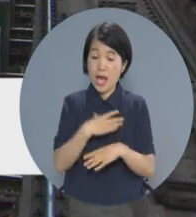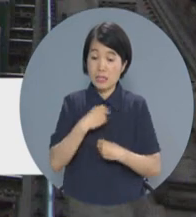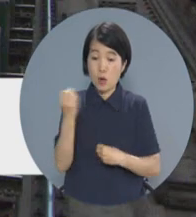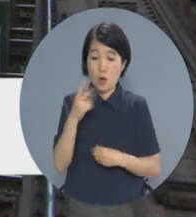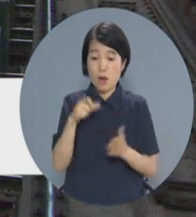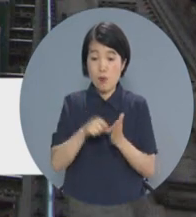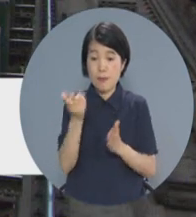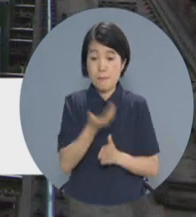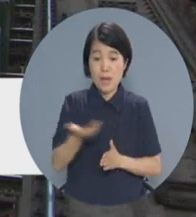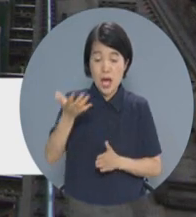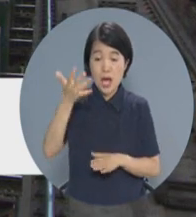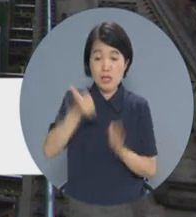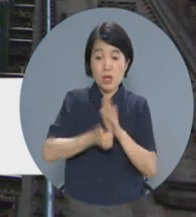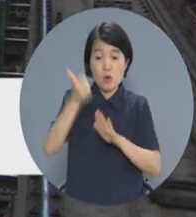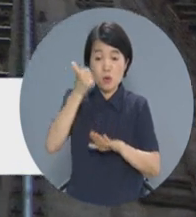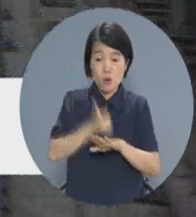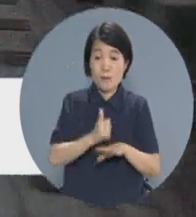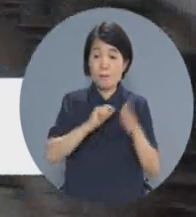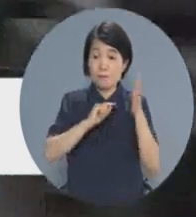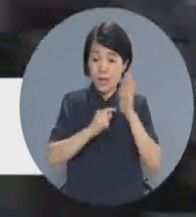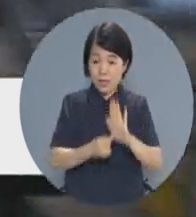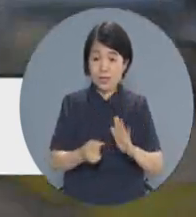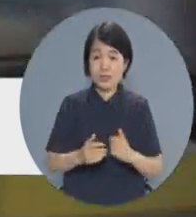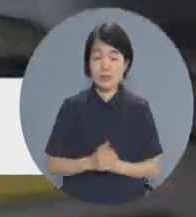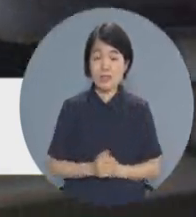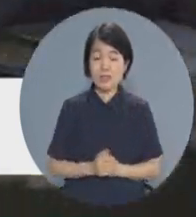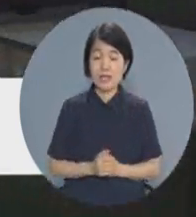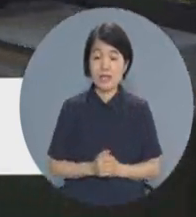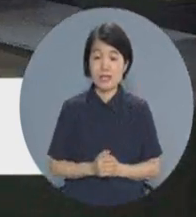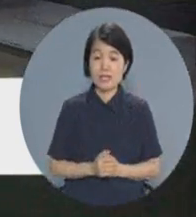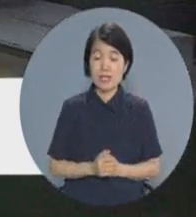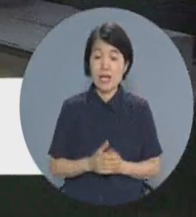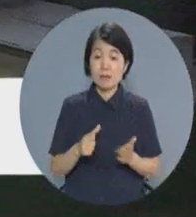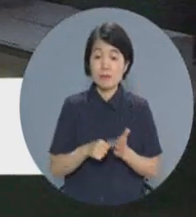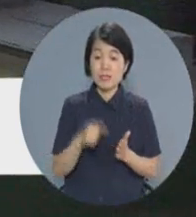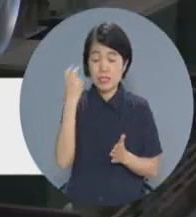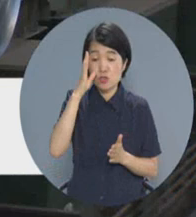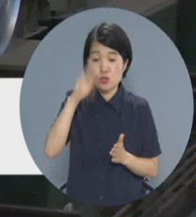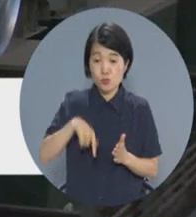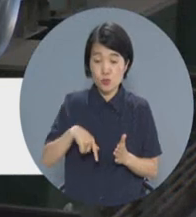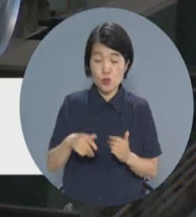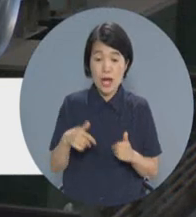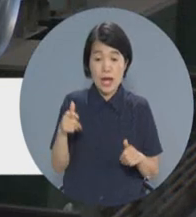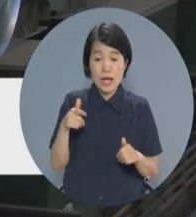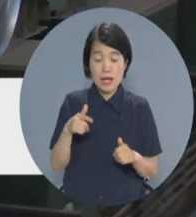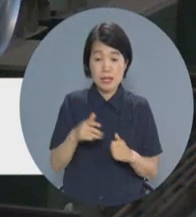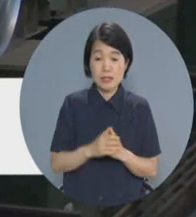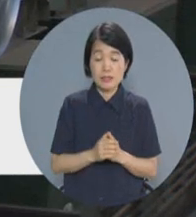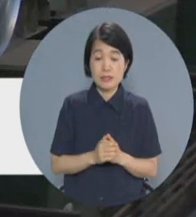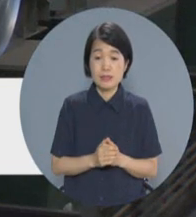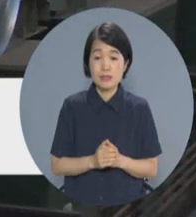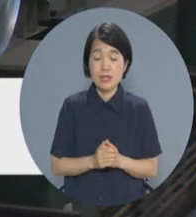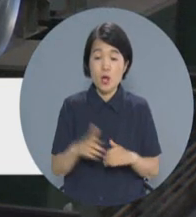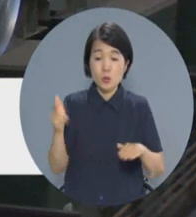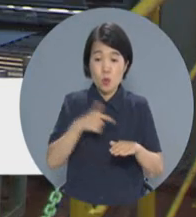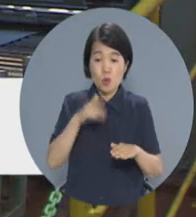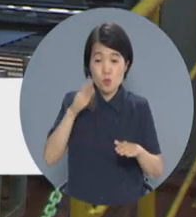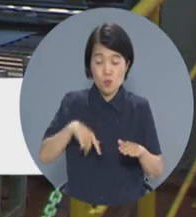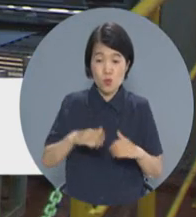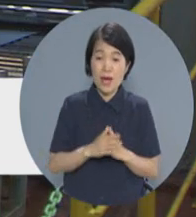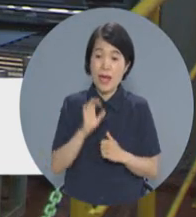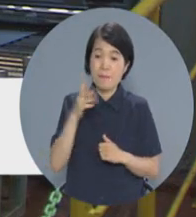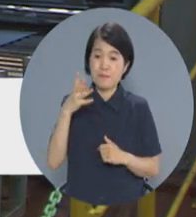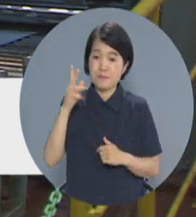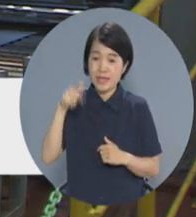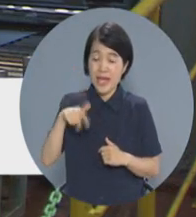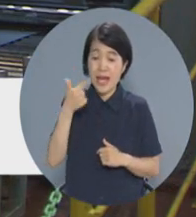품질 향상의 성과를 거뒀습니다. 제철소 품질기술부 자동차 강판 품질관리 섹션은 도금부, 포스코